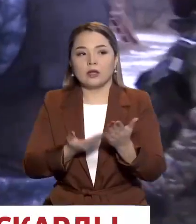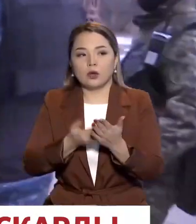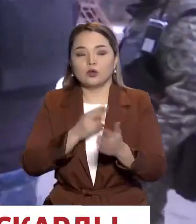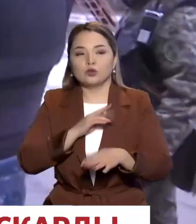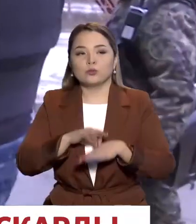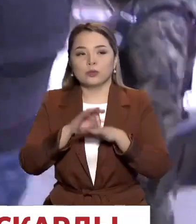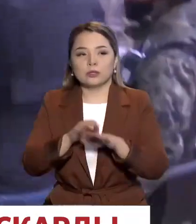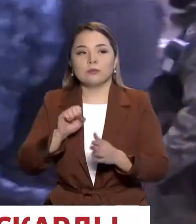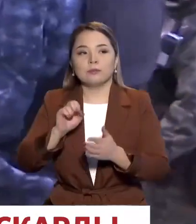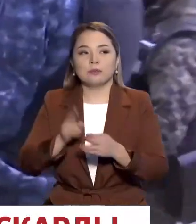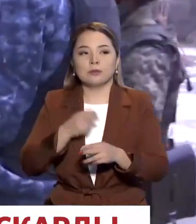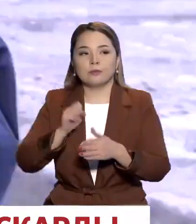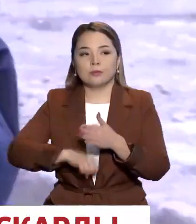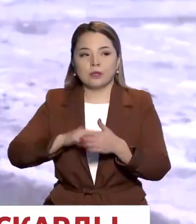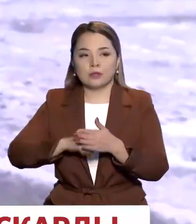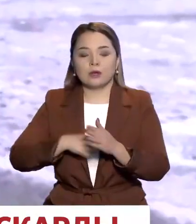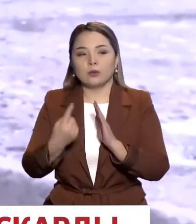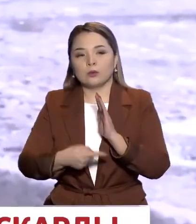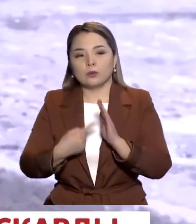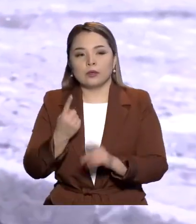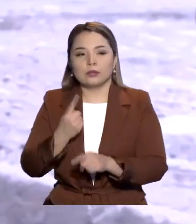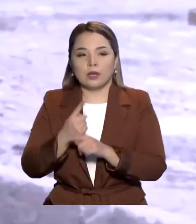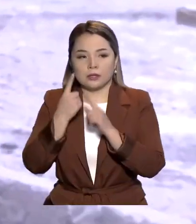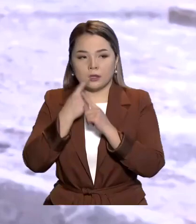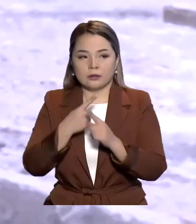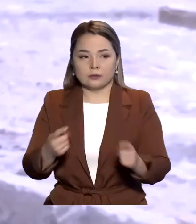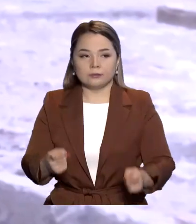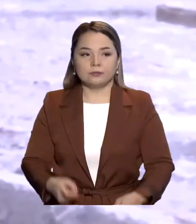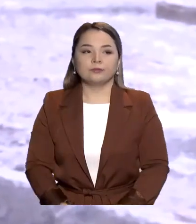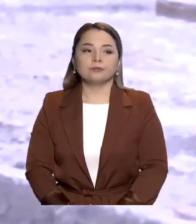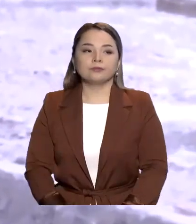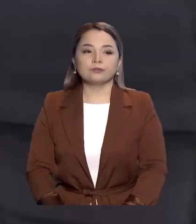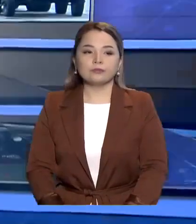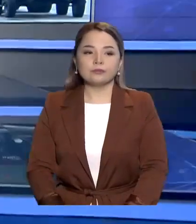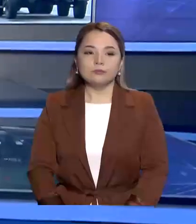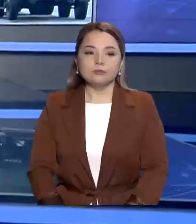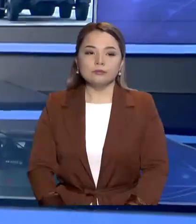танытып, себепсіз көшеге шықпауын өтінуде.